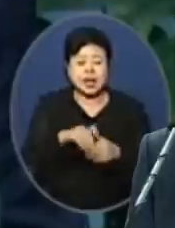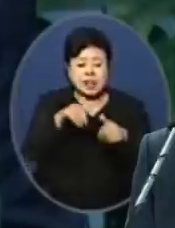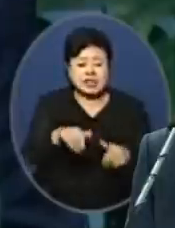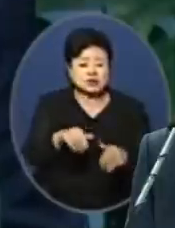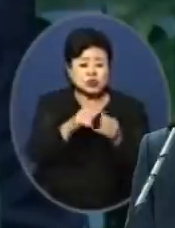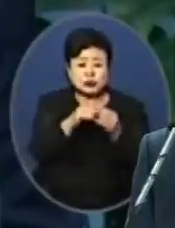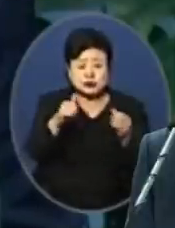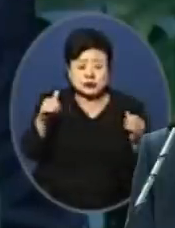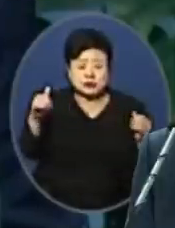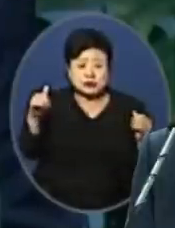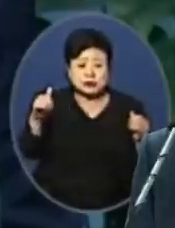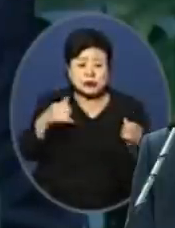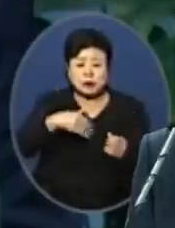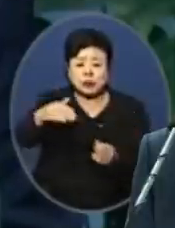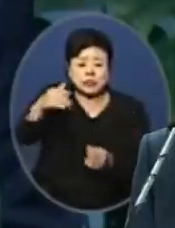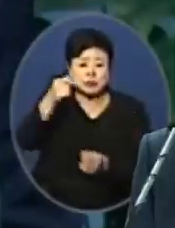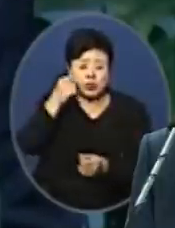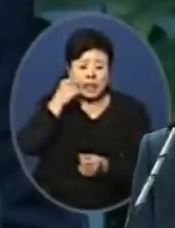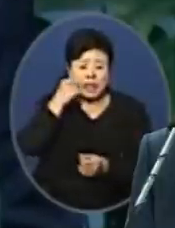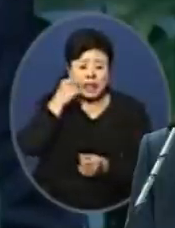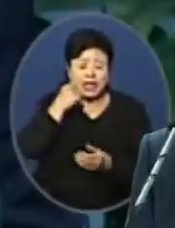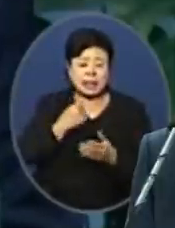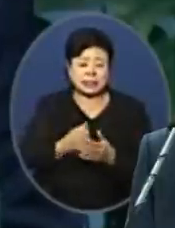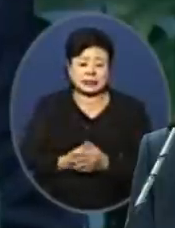일꾼들을 보낼 수가 없습니다.